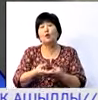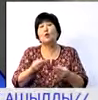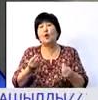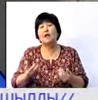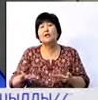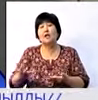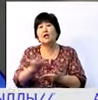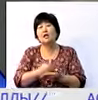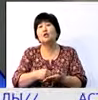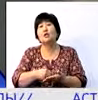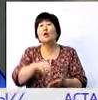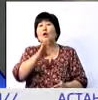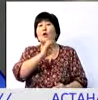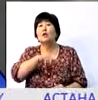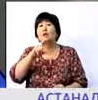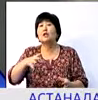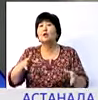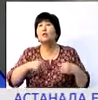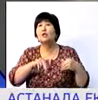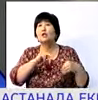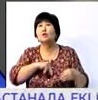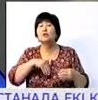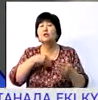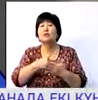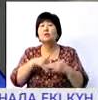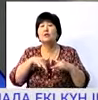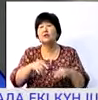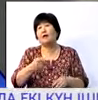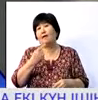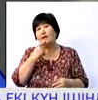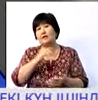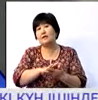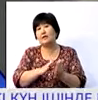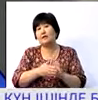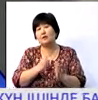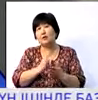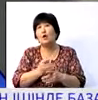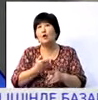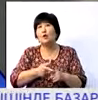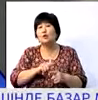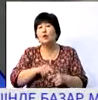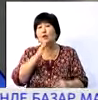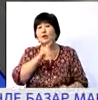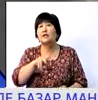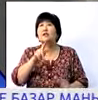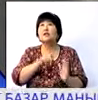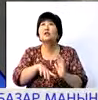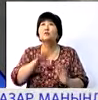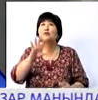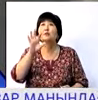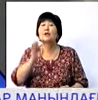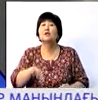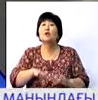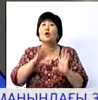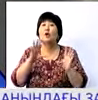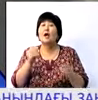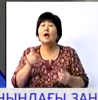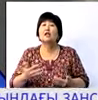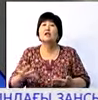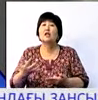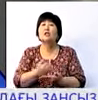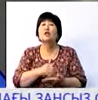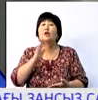жинау тұтынушылармен бірлесіп жұмыс жасау жағдайы былай қиын жағдайда болды. Біз сол кезеңде 75% көлемінде қаражат жиналатын